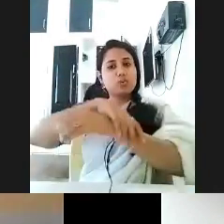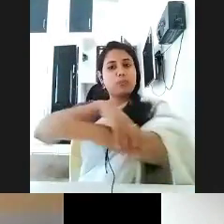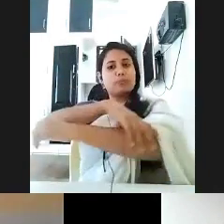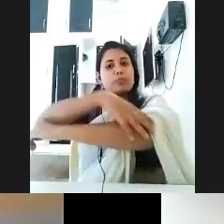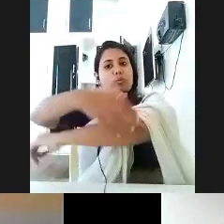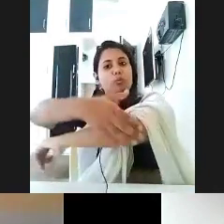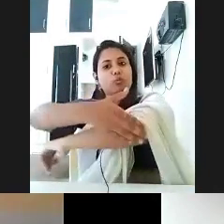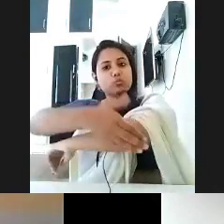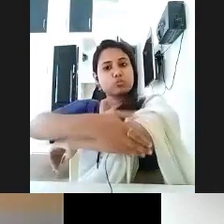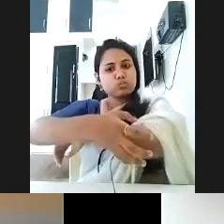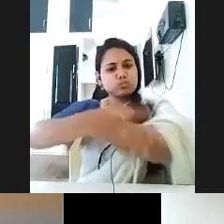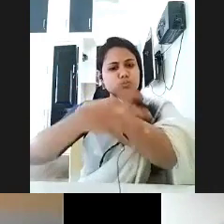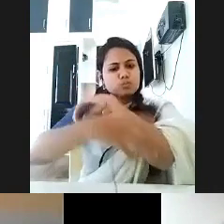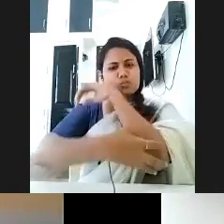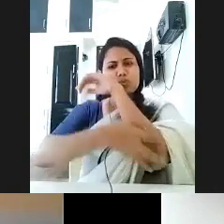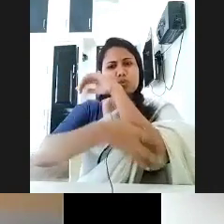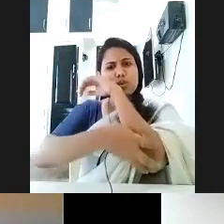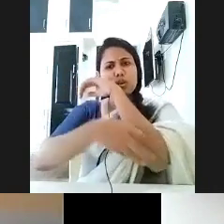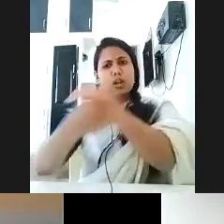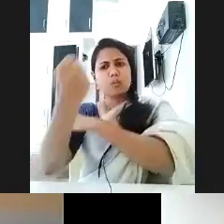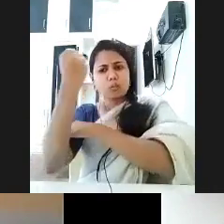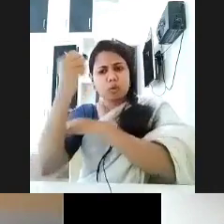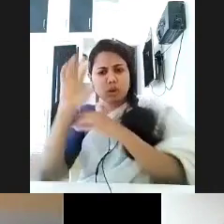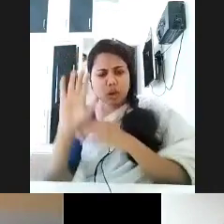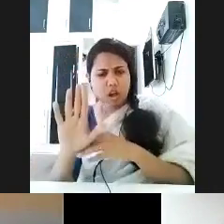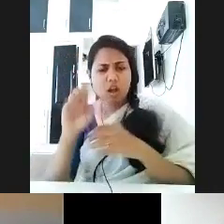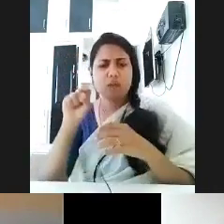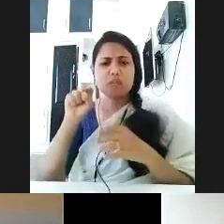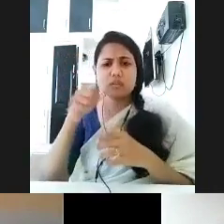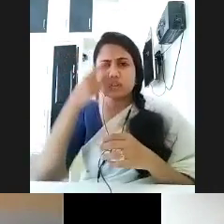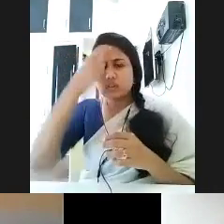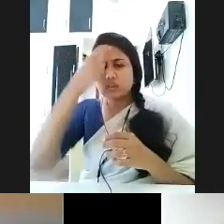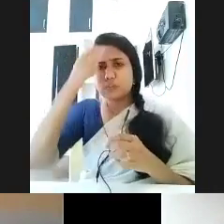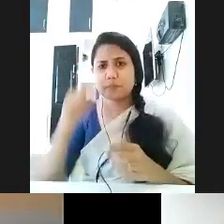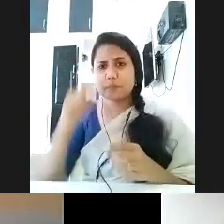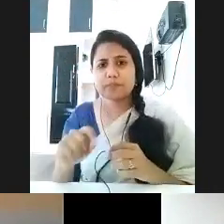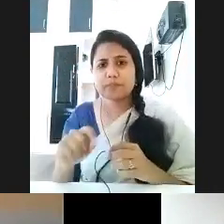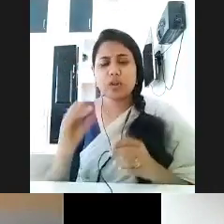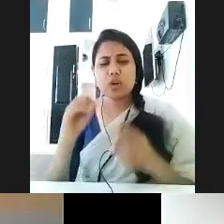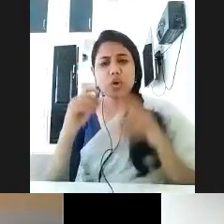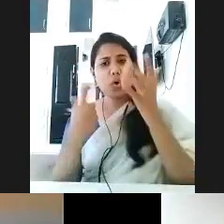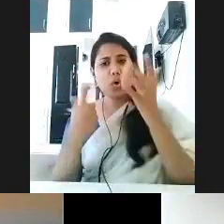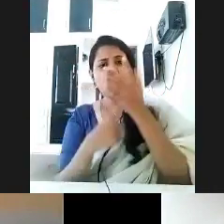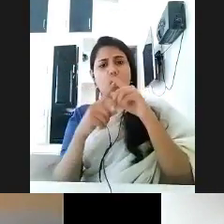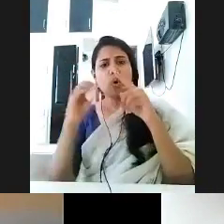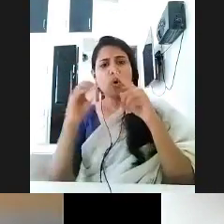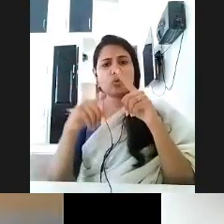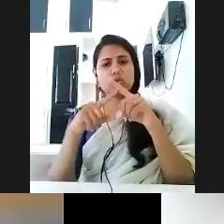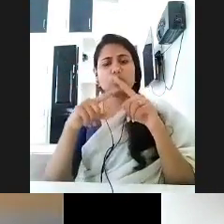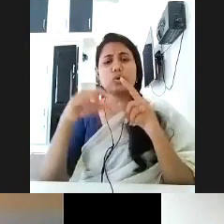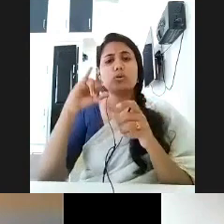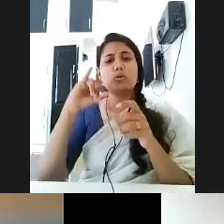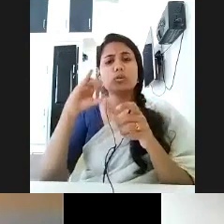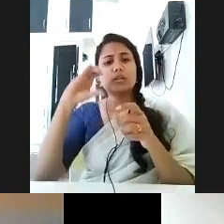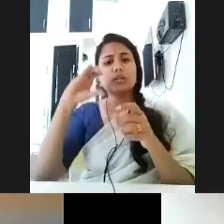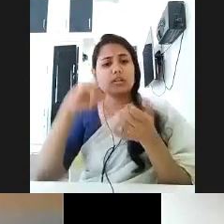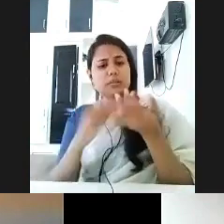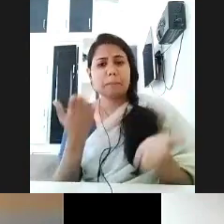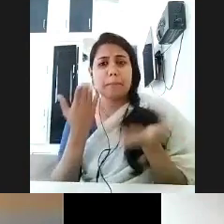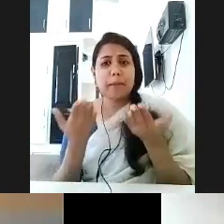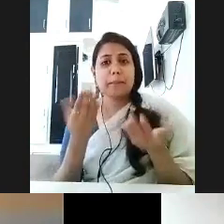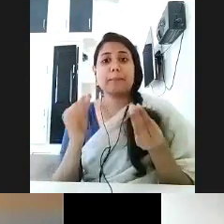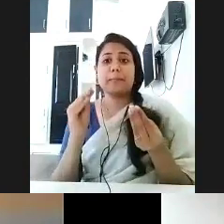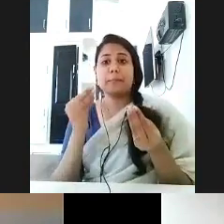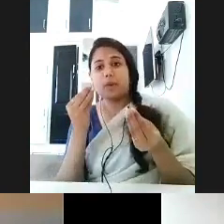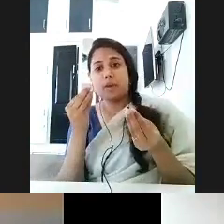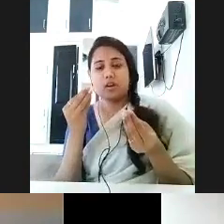ചെയ്യാൻ വേണ്ടിയിട്ട് മുട്ടിന്റെ ഹിപ്പിനെല്ലാം. ഐ തിങ്ക് ഓർത്തോട്ടിക്സ് ചിലപ്പോൾ ബെനിഫിറ്റ് ആവാൻ സാധ്യതയുണ്ട് സർ. വാട്ട് ഐ വുഡ്